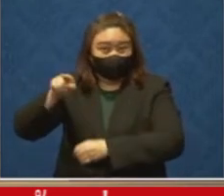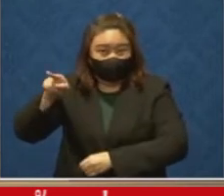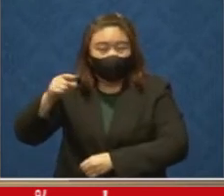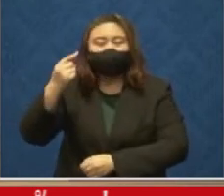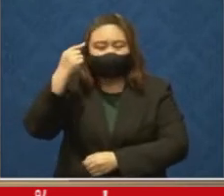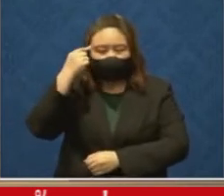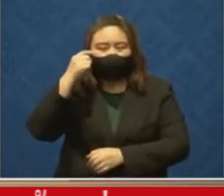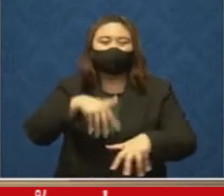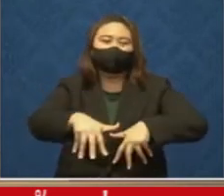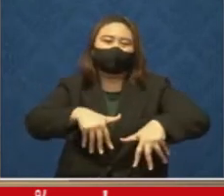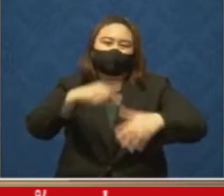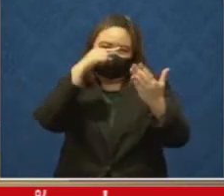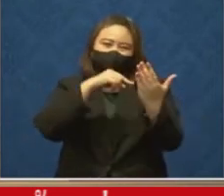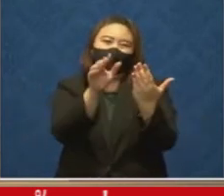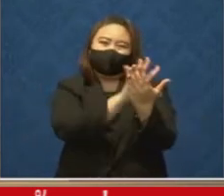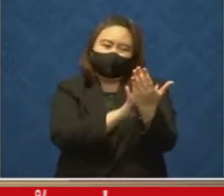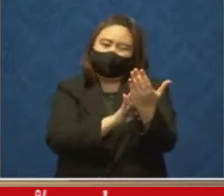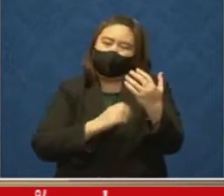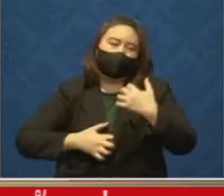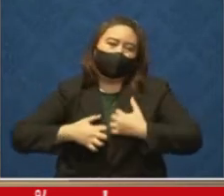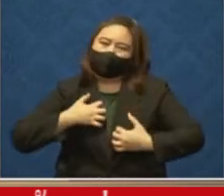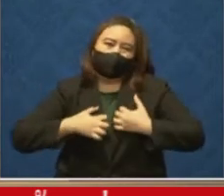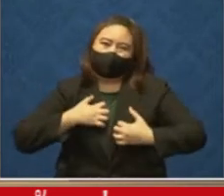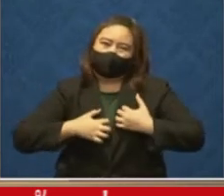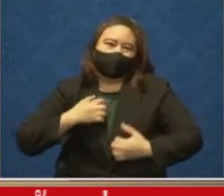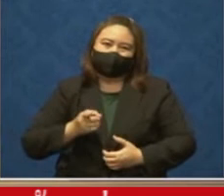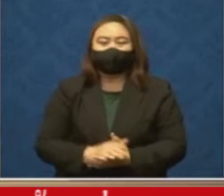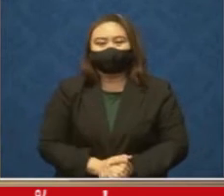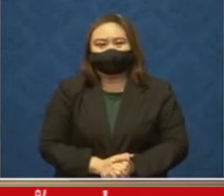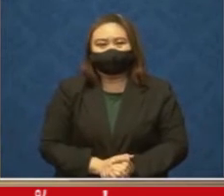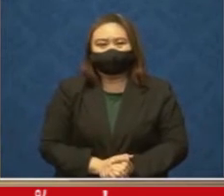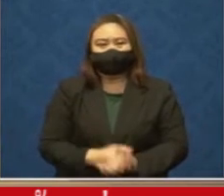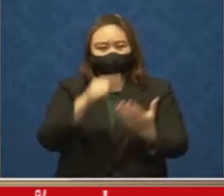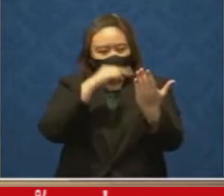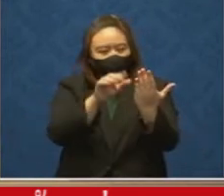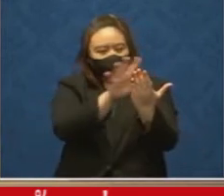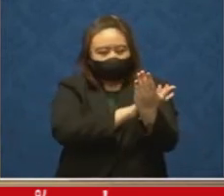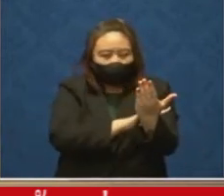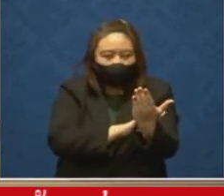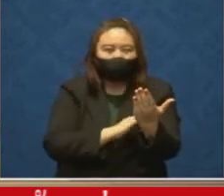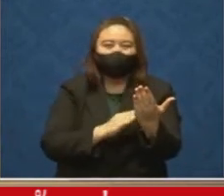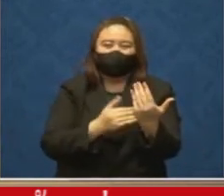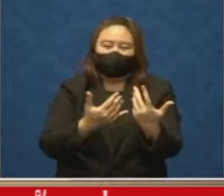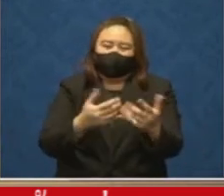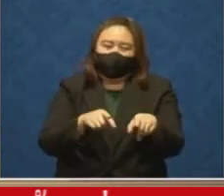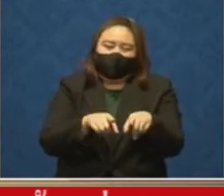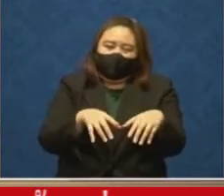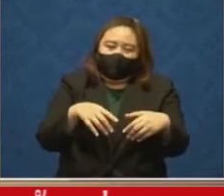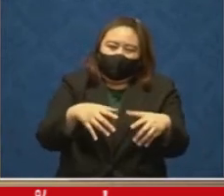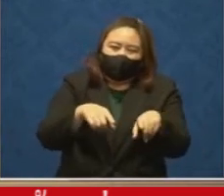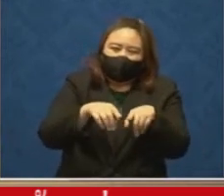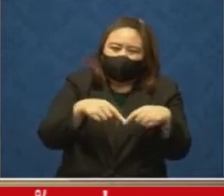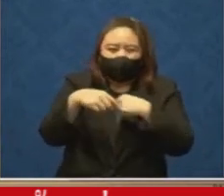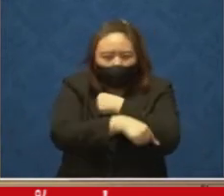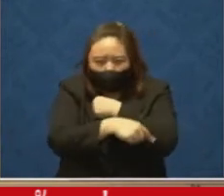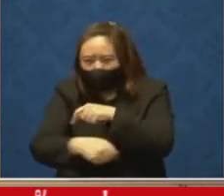ท่านยังอยู่ในตแ่งนะครับผมคิดว่าพี่น้ประชาชนทั่วประเทศ จะต้องเดือดรอนกันอย่างทั่วหน้าครับพระเทษชาติจะล้าห